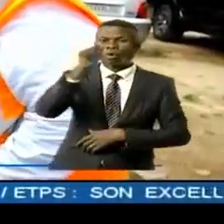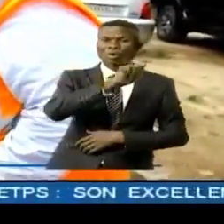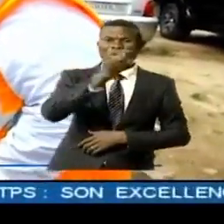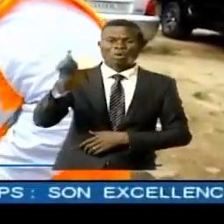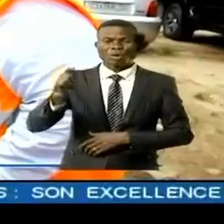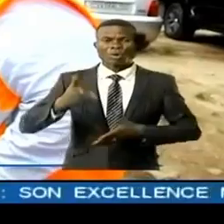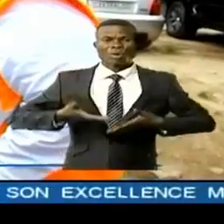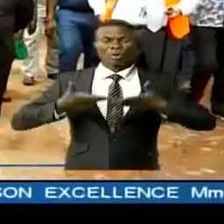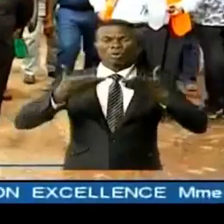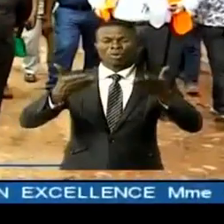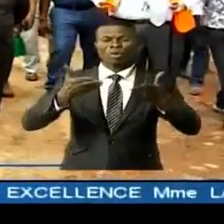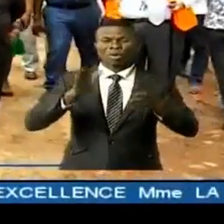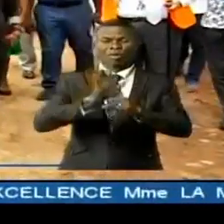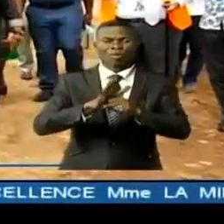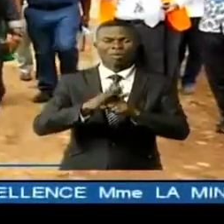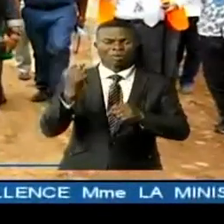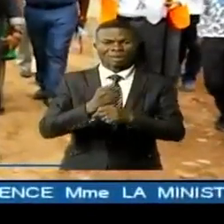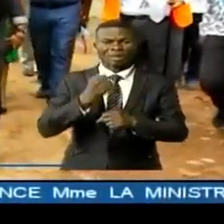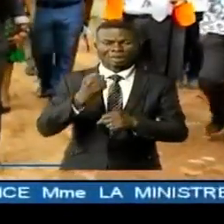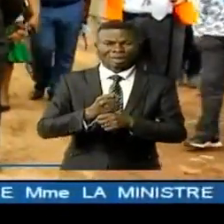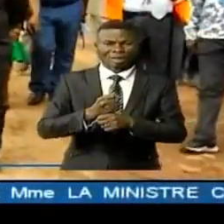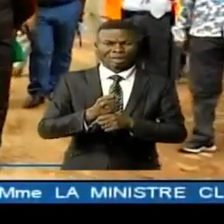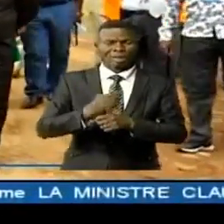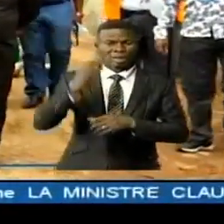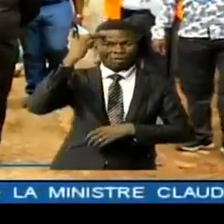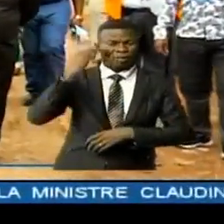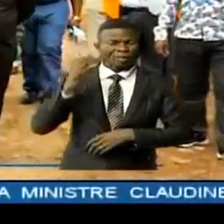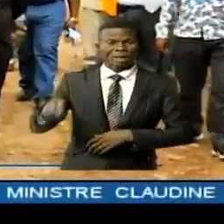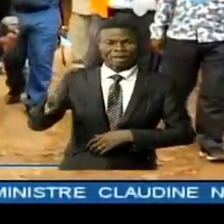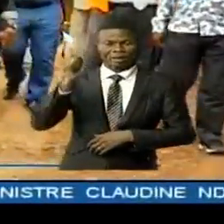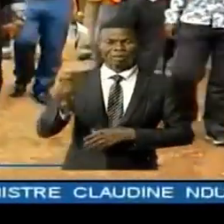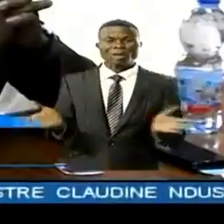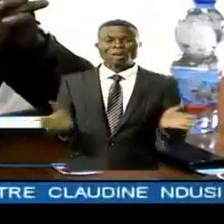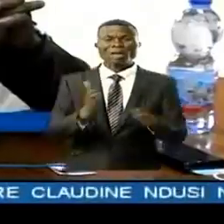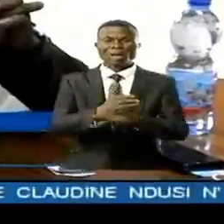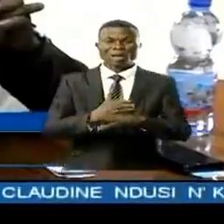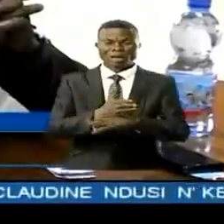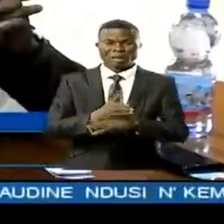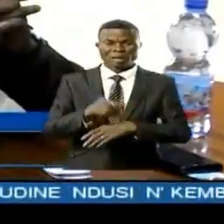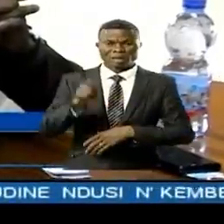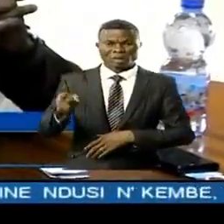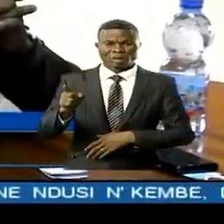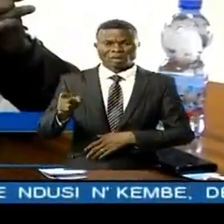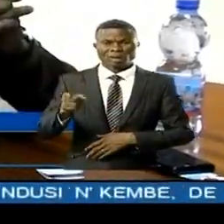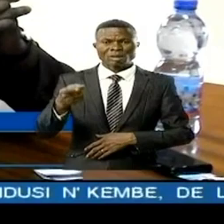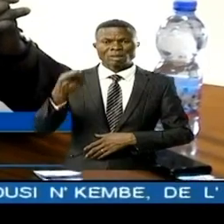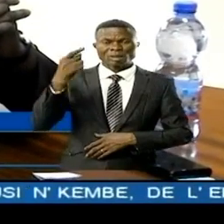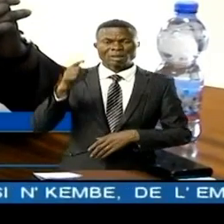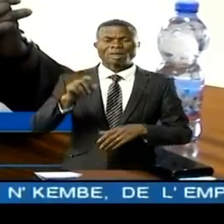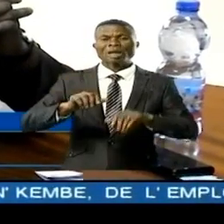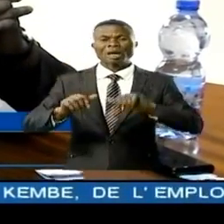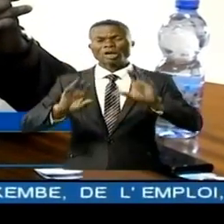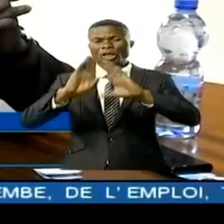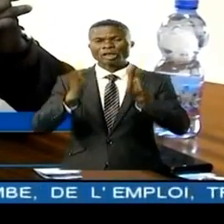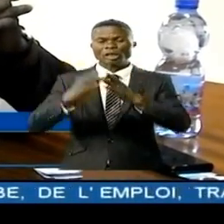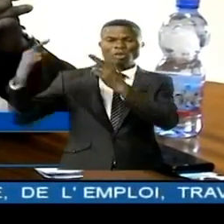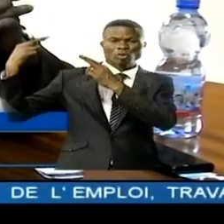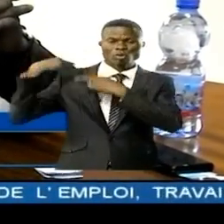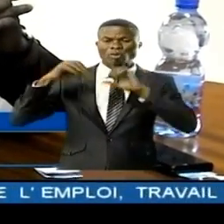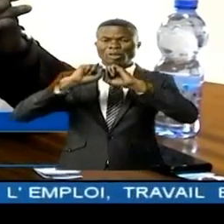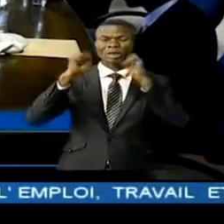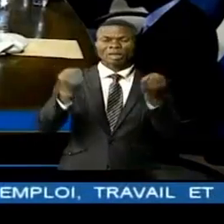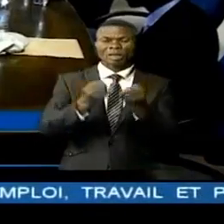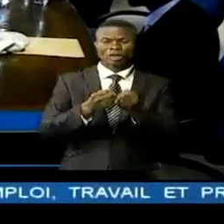consacré à une importante séance de travail du ministre de pêche élevage à james hook et leigh jima et les responsables de la société congolaise